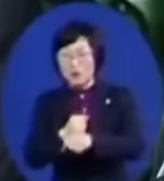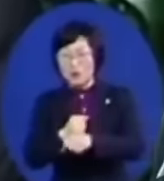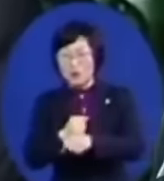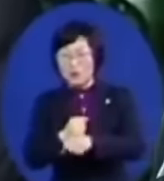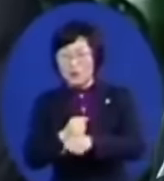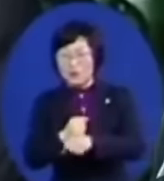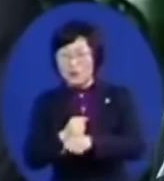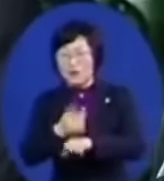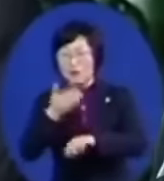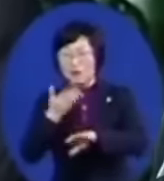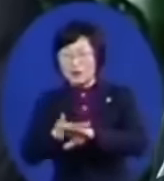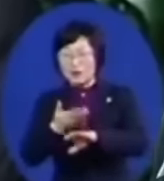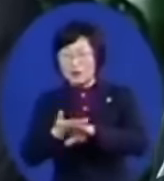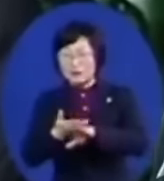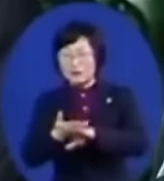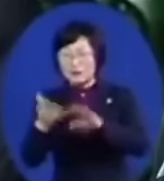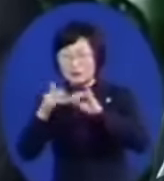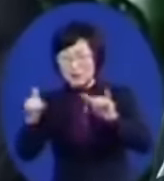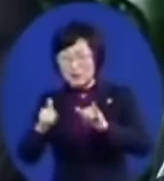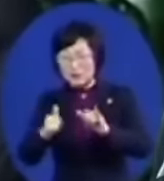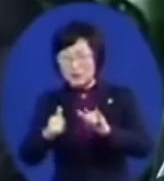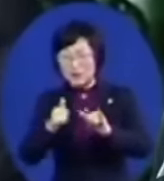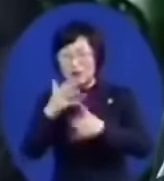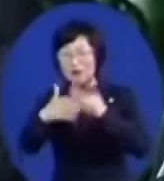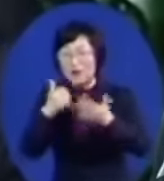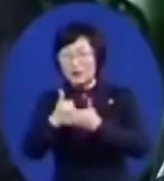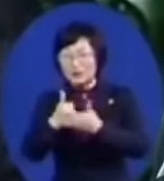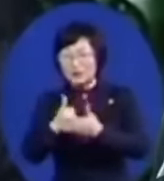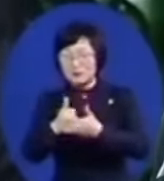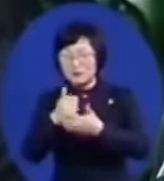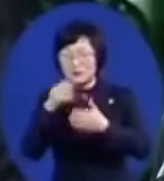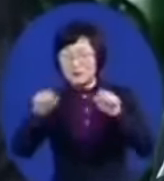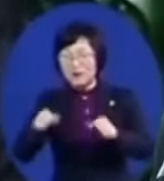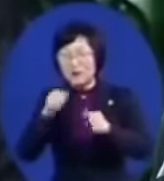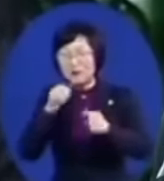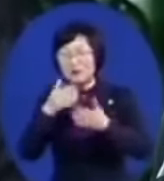바라보는 사람들도 다 하나님이 살아계신 것을 체험할 수 있는 것입니다.